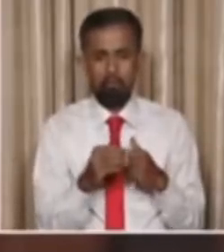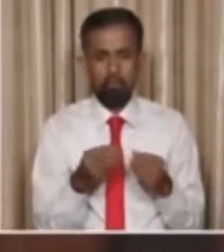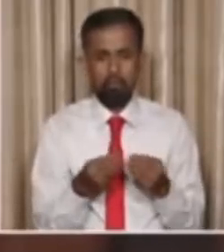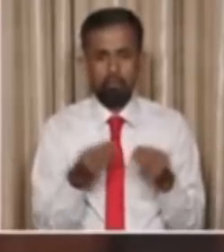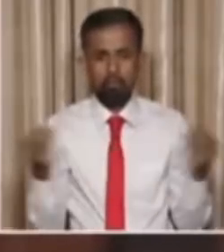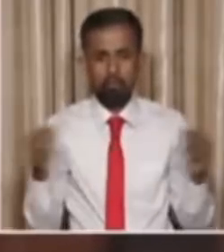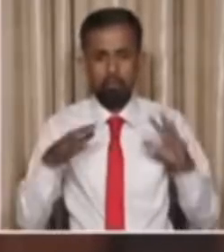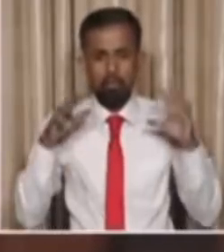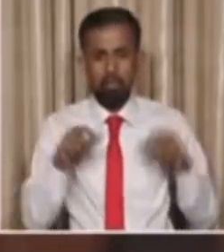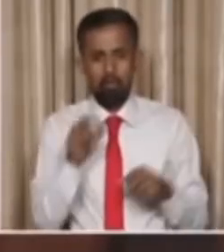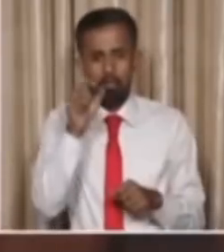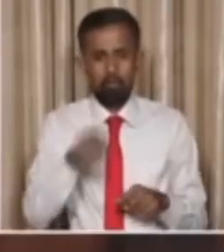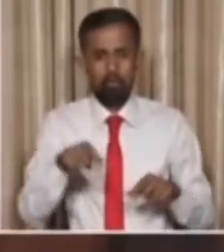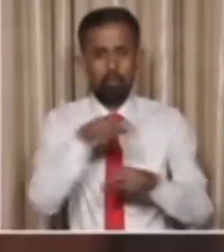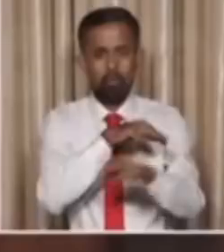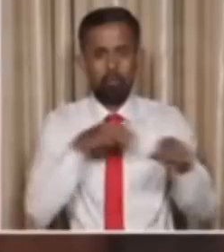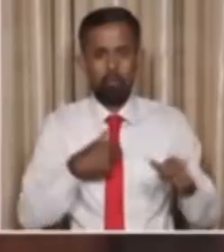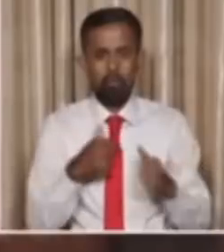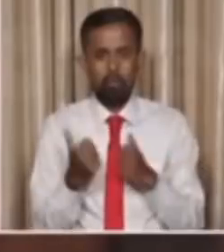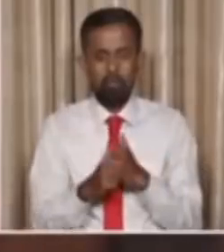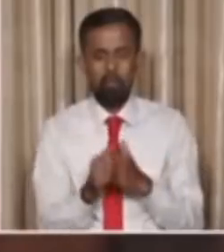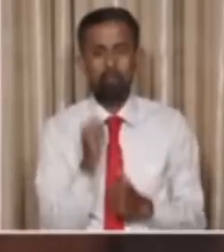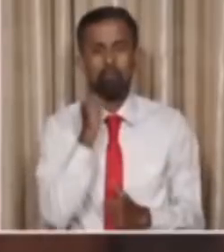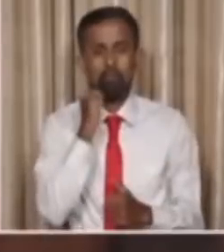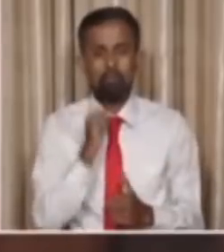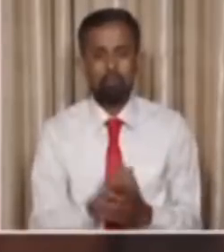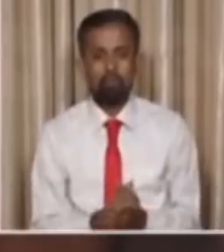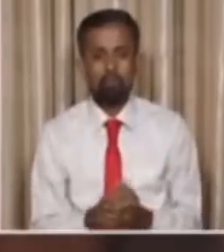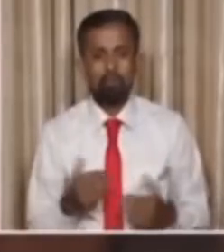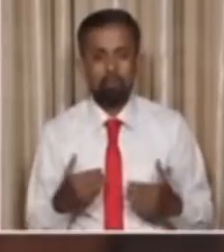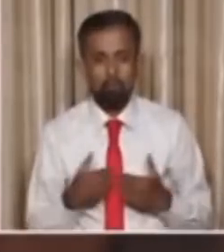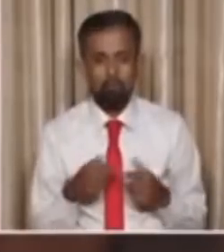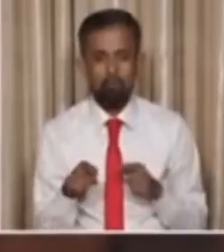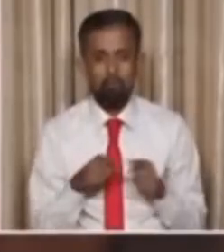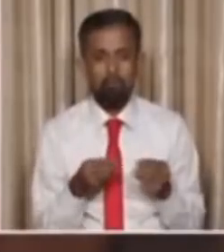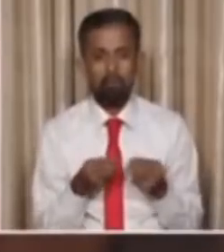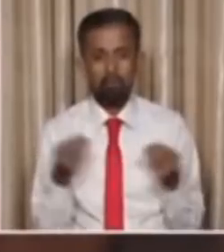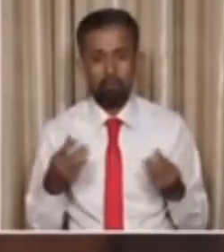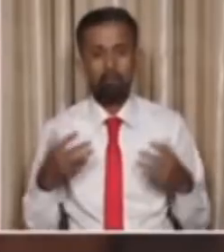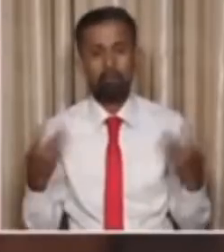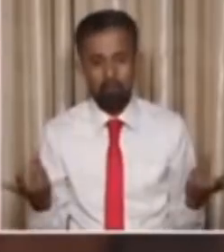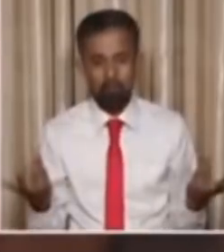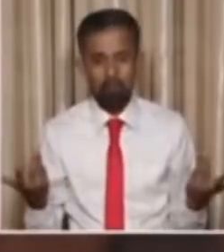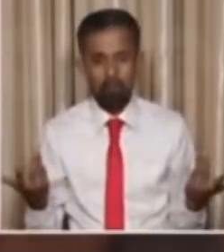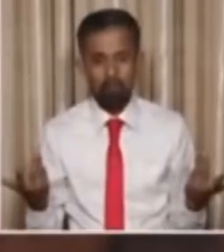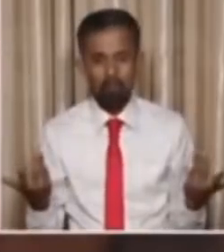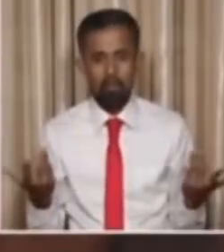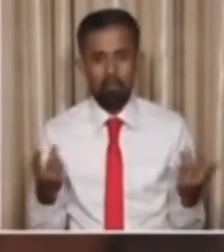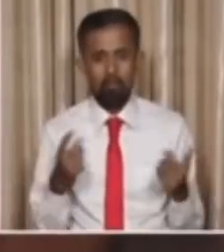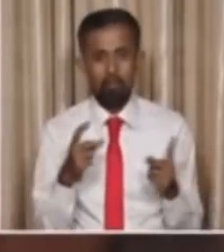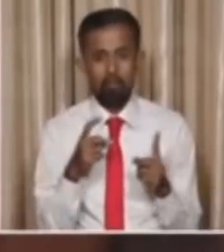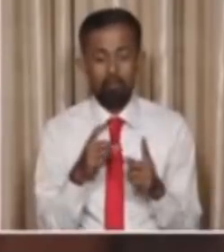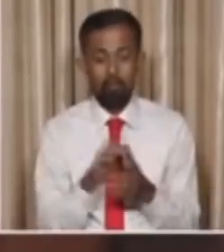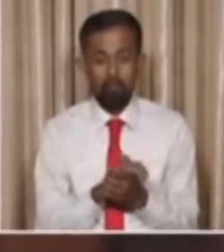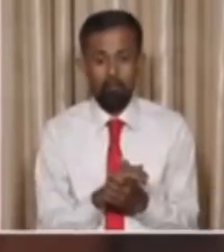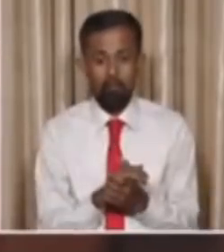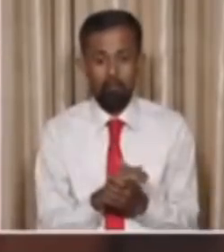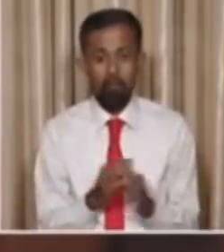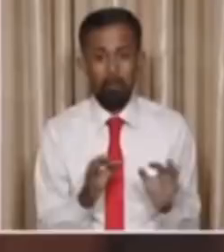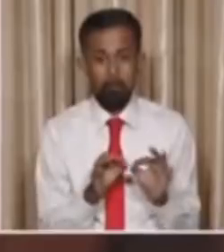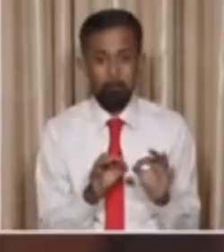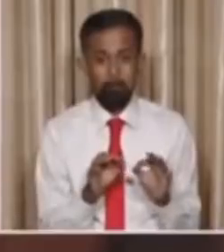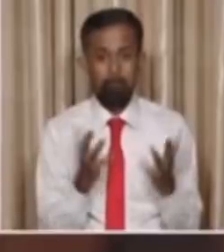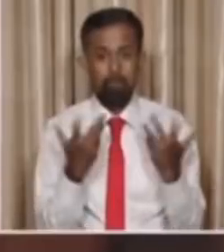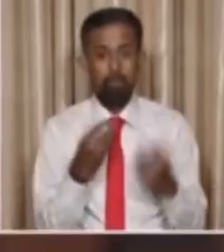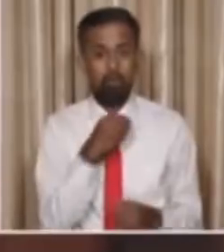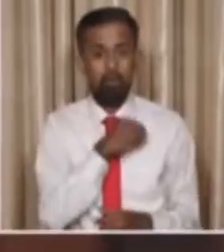වල අයිතිකාරයන්ගේ හැසිරීම පිළිබඳව අපි ගහන්න ගියොත් මොකද වෙන්නේ අපිට ඒ වගේ න්ියුස් චැනල් නැති නිසා තමයි ඉන්නේ අපි දැක්ක ඩෙඩ් ට්‍රී ස්ට්‍රක්චර් එකෙන් පමණක් බිලියන ගානක